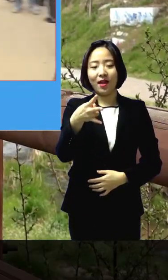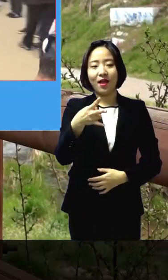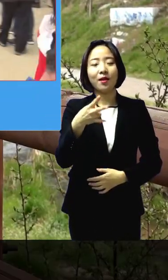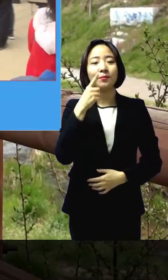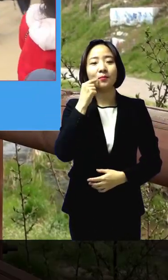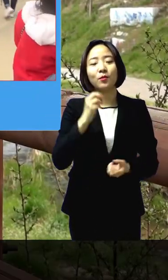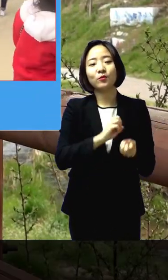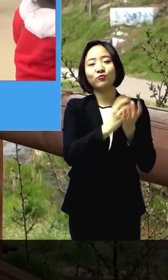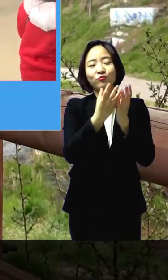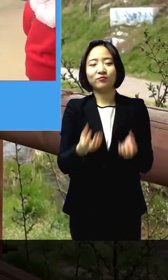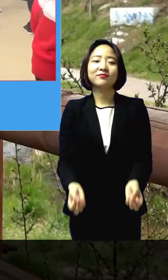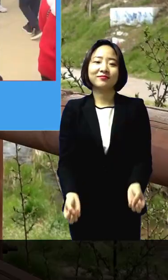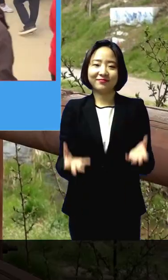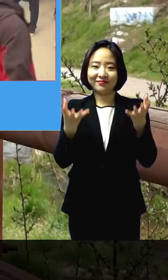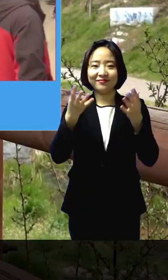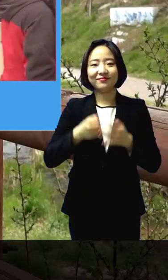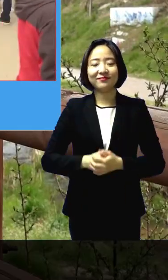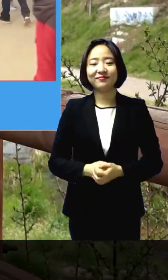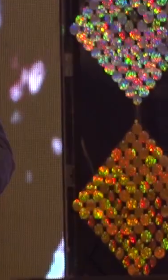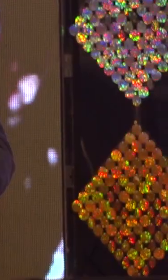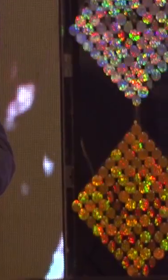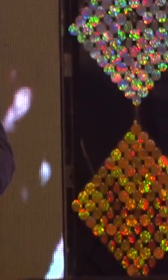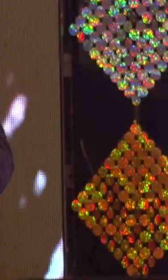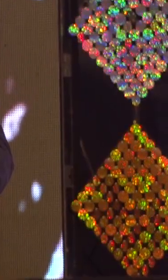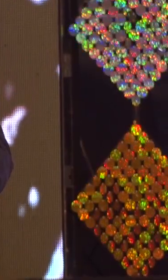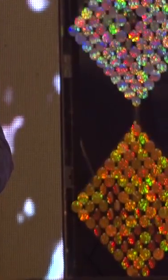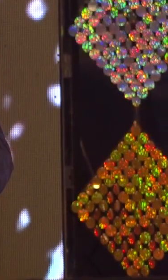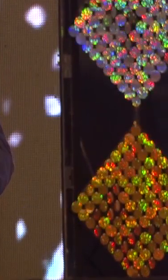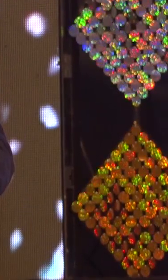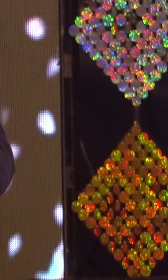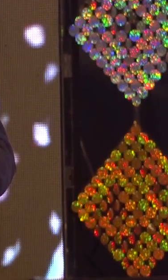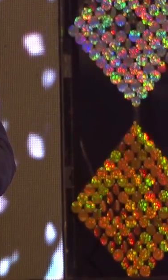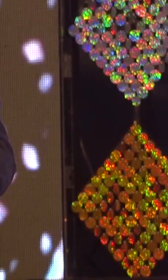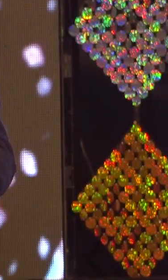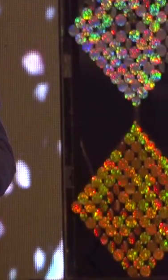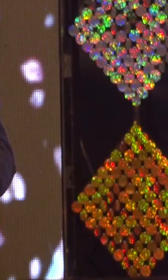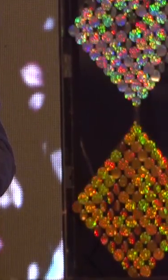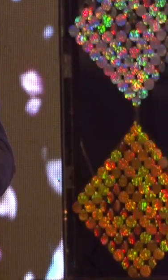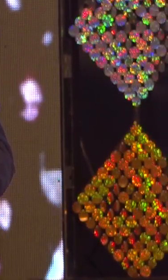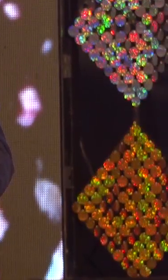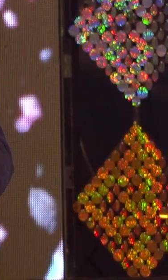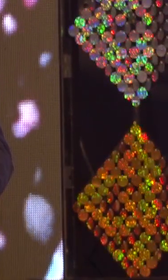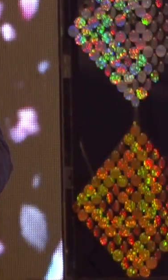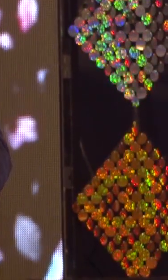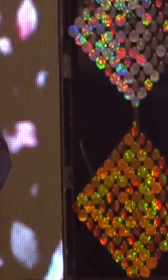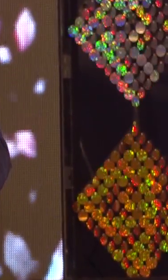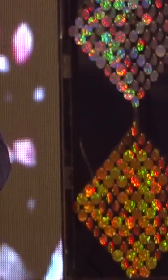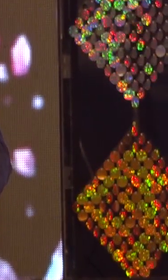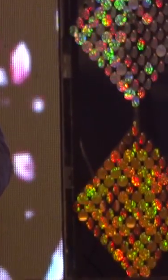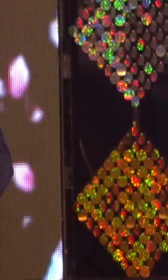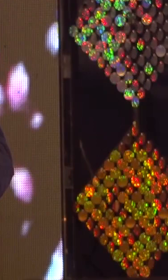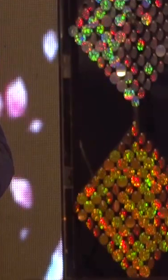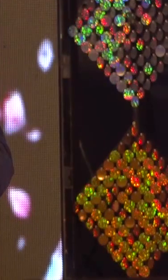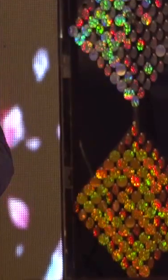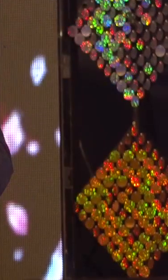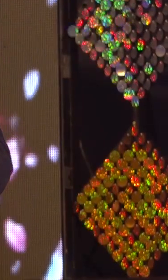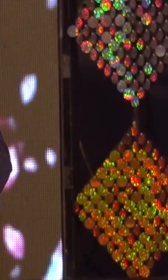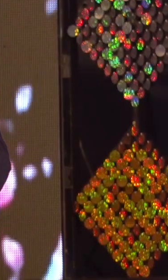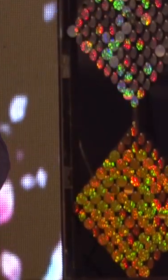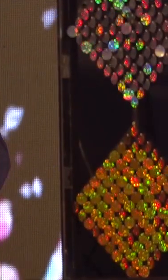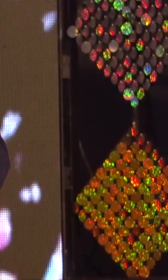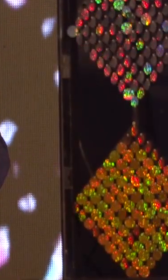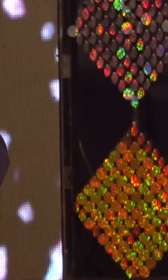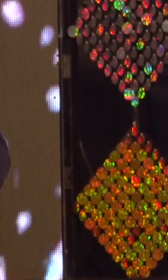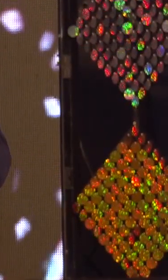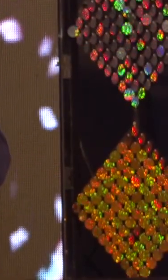천안 위례 벚꽃축제가 열렸습니다. 제7회 천안 위례 벚꽃축제를